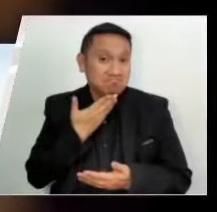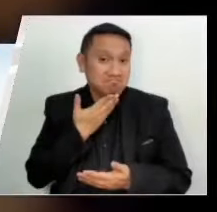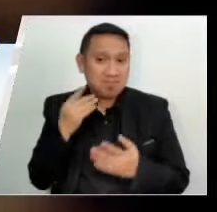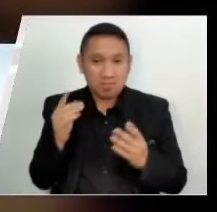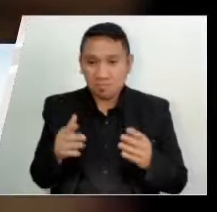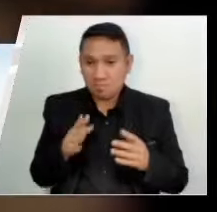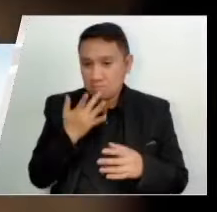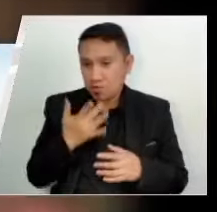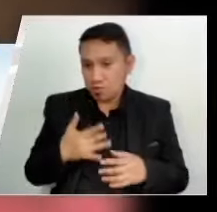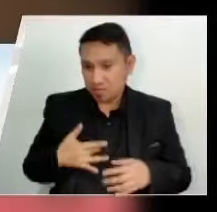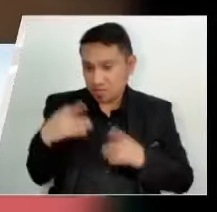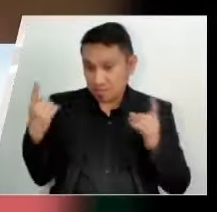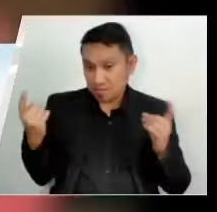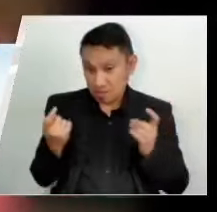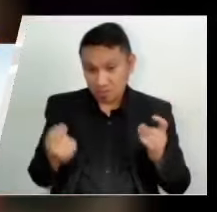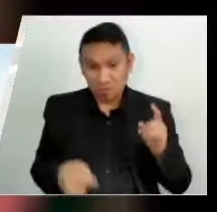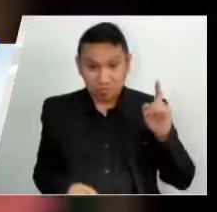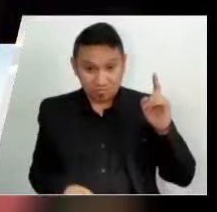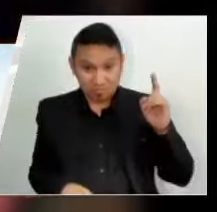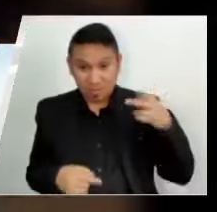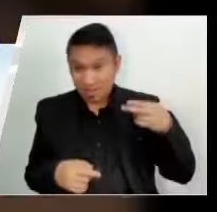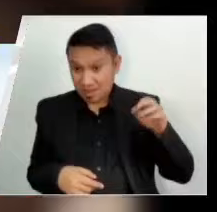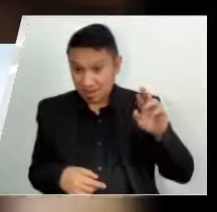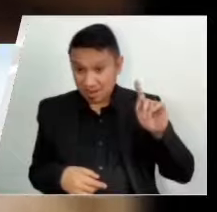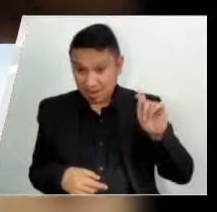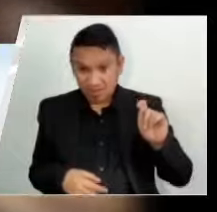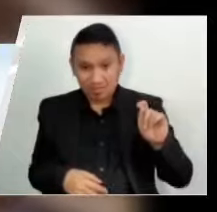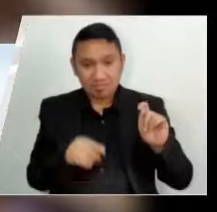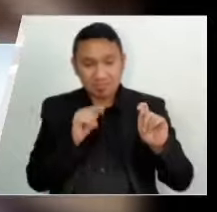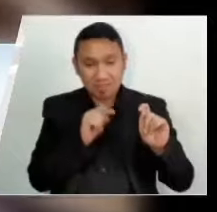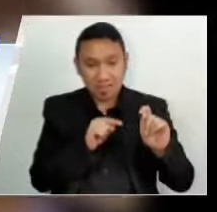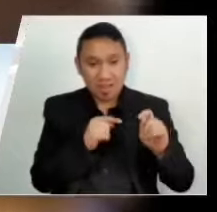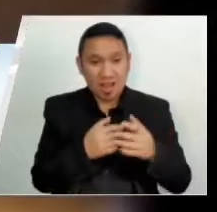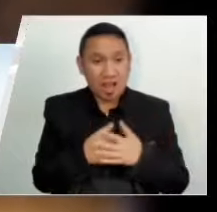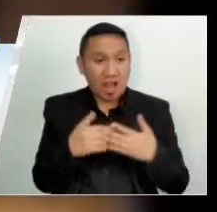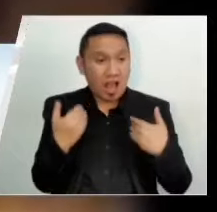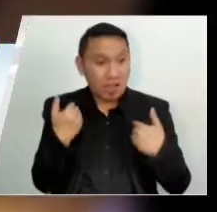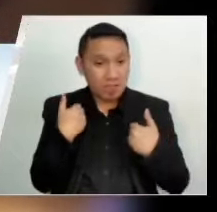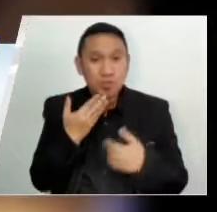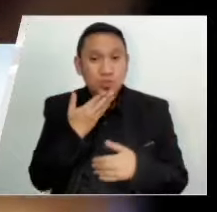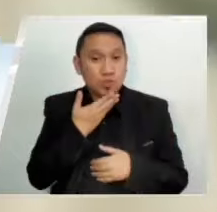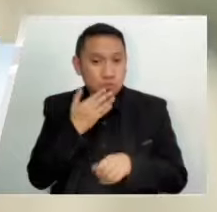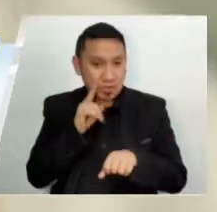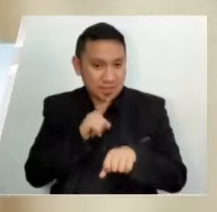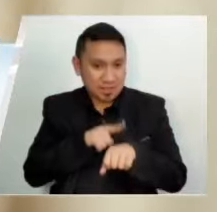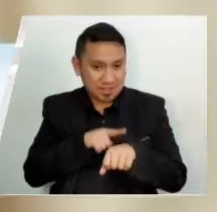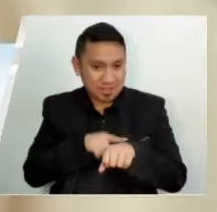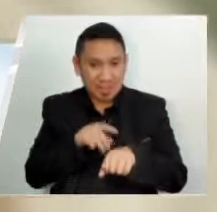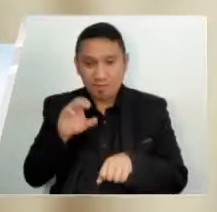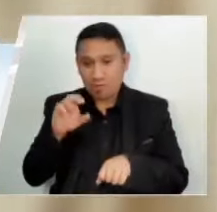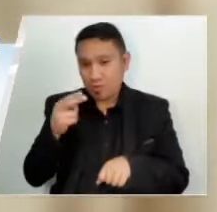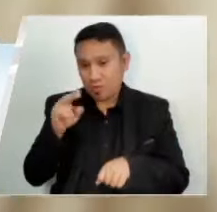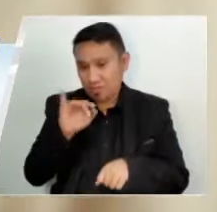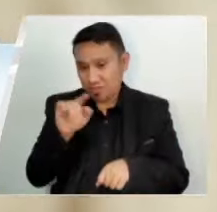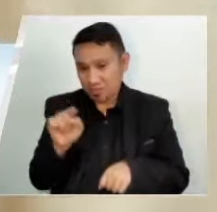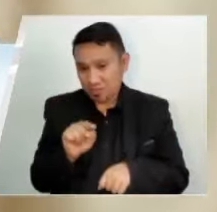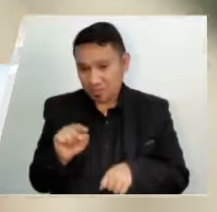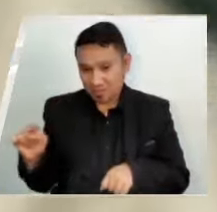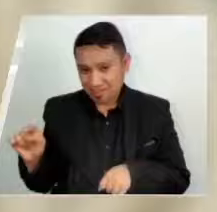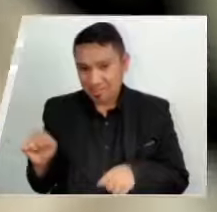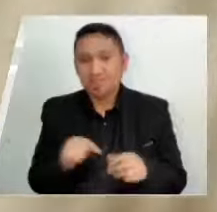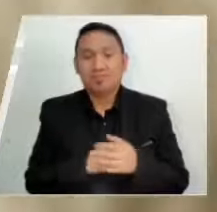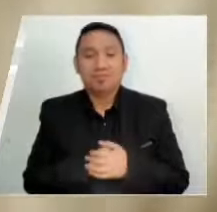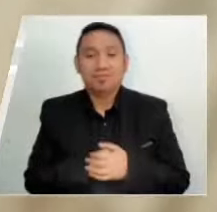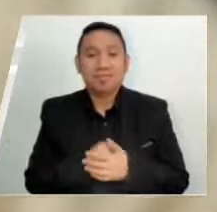Heart Evangelista kung saan captured ang sweet moments nila ng hubby na si Senator Cheese Escudero. 7 years